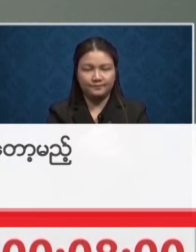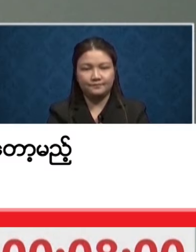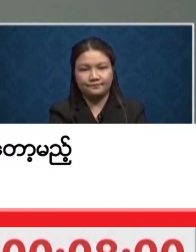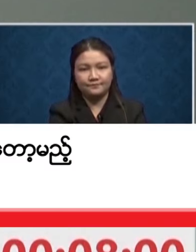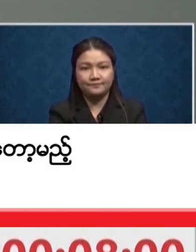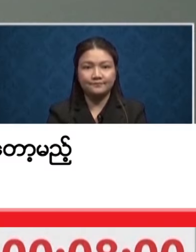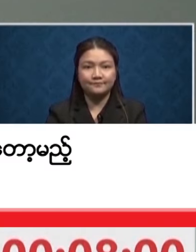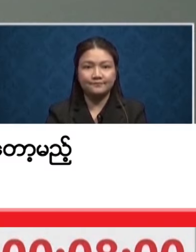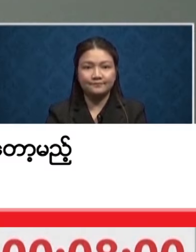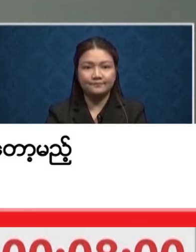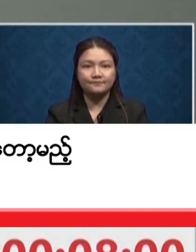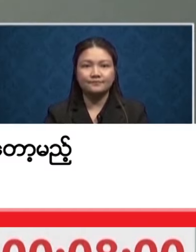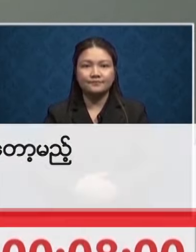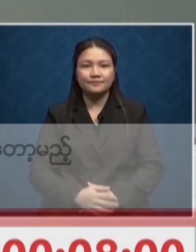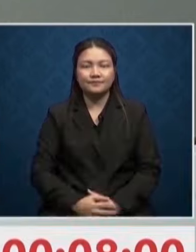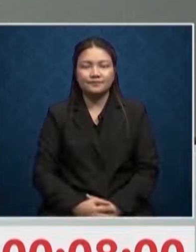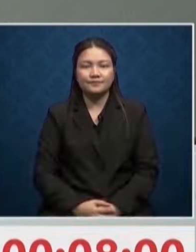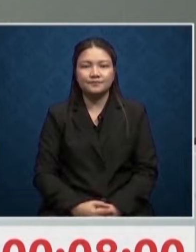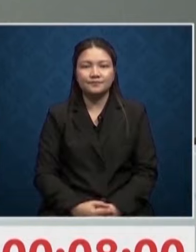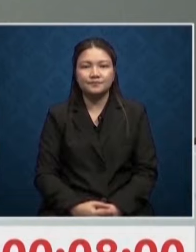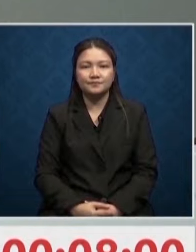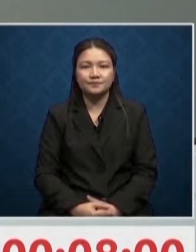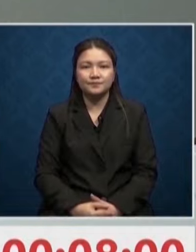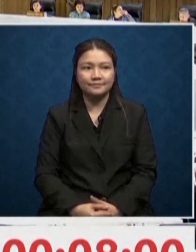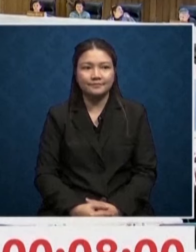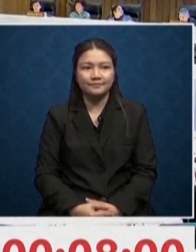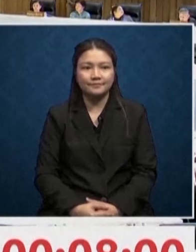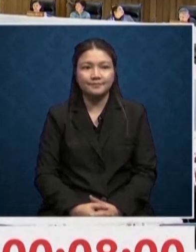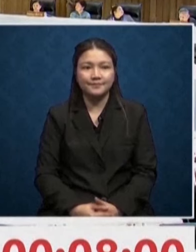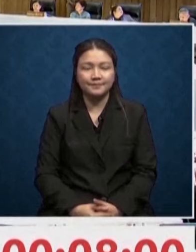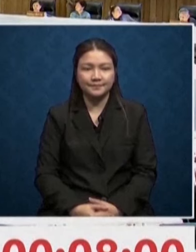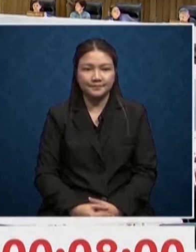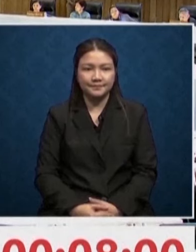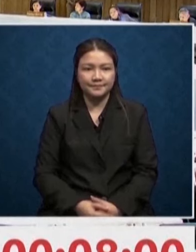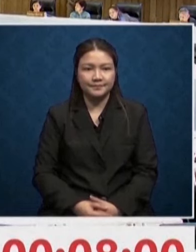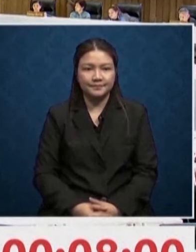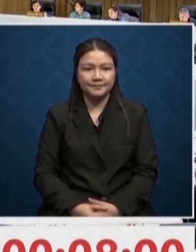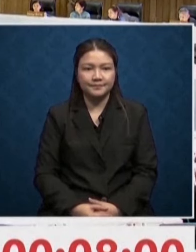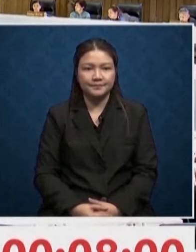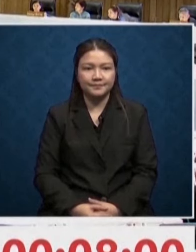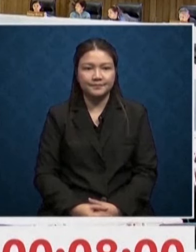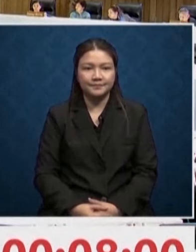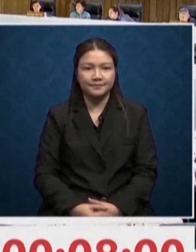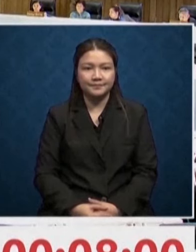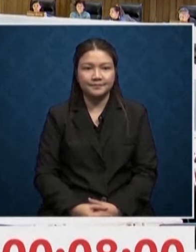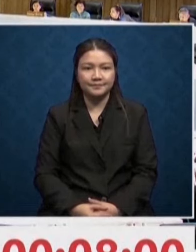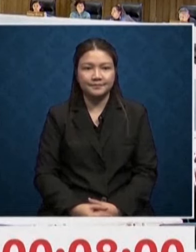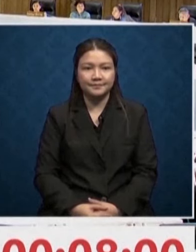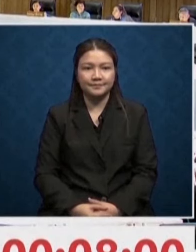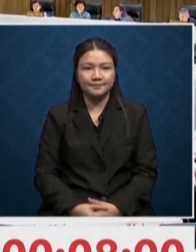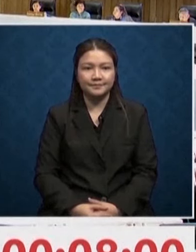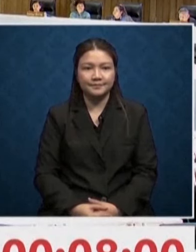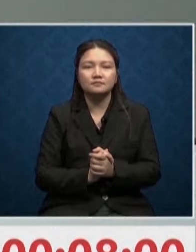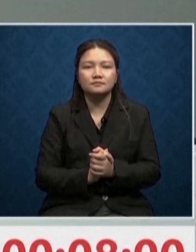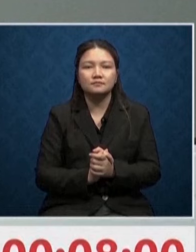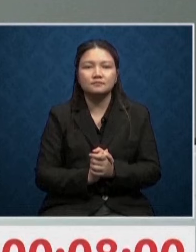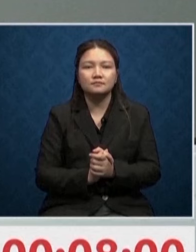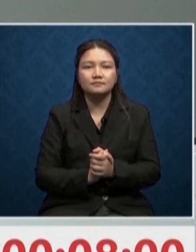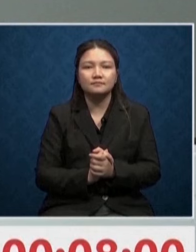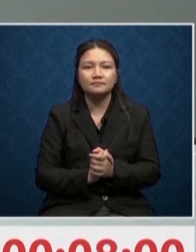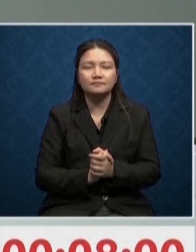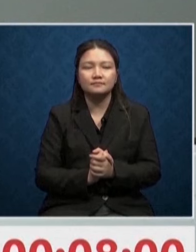ထိုင်းနိုင်ငံရဲ့အထက်လွှတ်တော်မှစွန်18ရက်ကလိန်တူလက်ထပ်မှုဥပဒေမူကြမ်းကိုမဲခွဲကြရာထောက်ခံမဲ130ကန့်ကွက်မဲ4မဲ